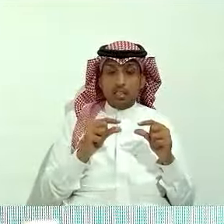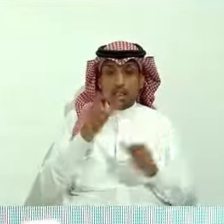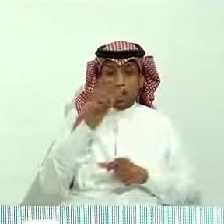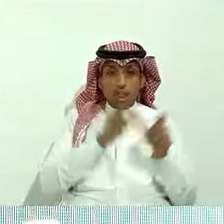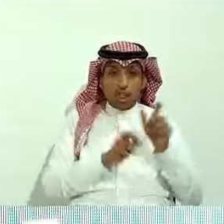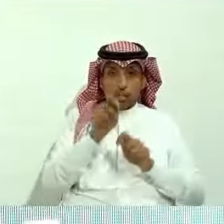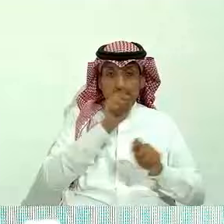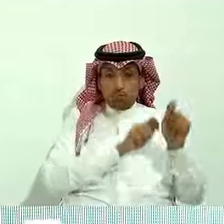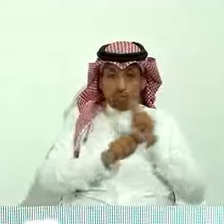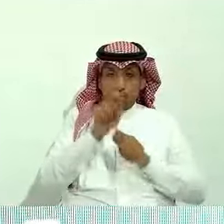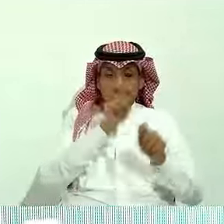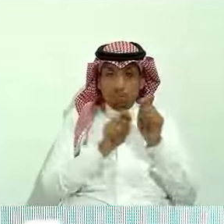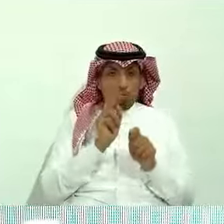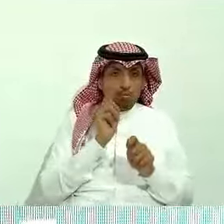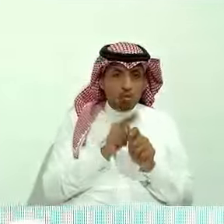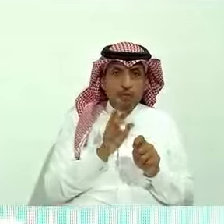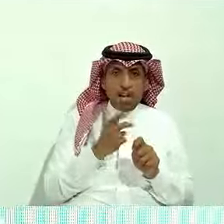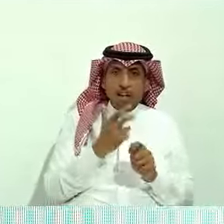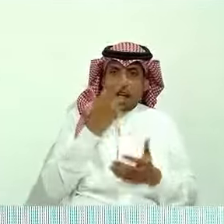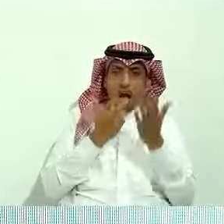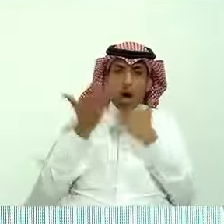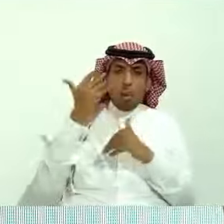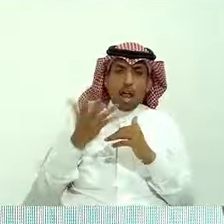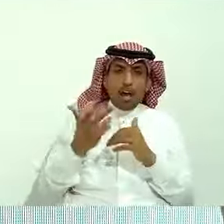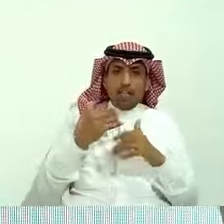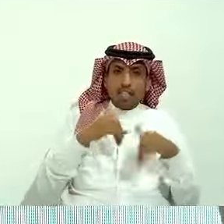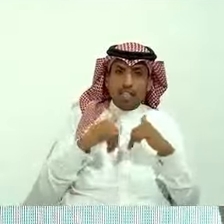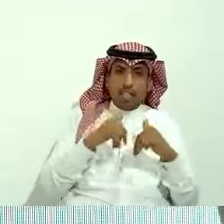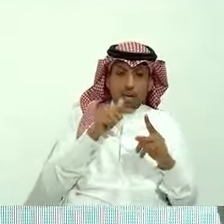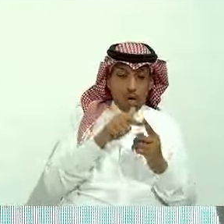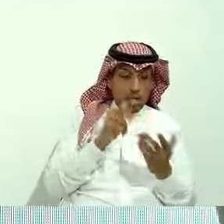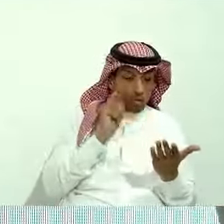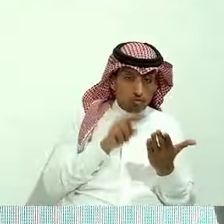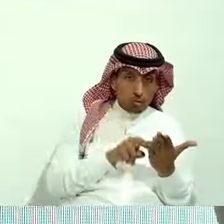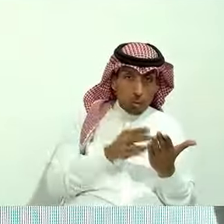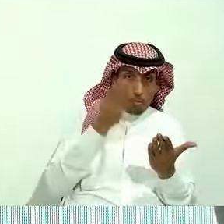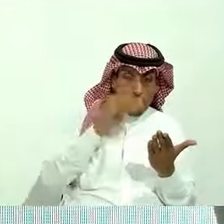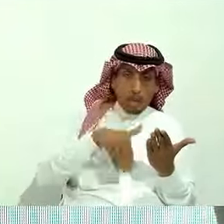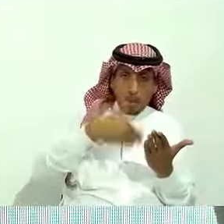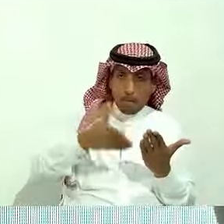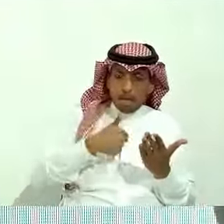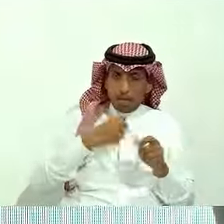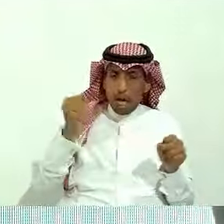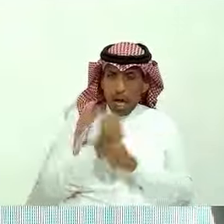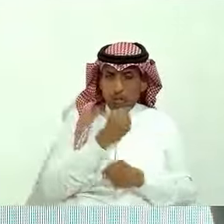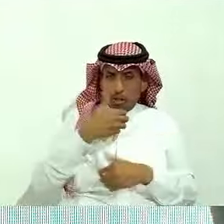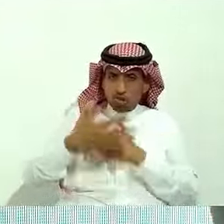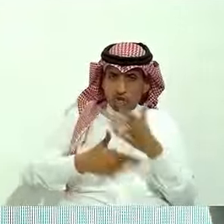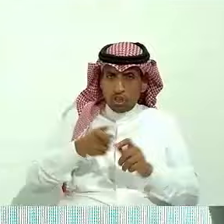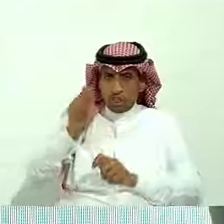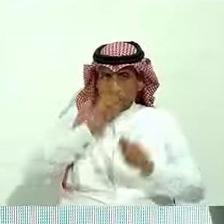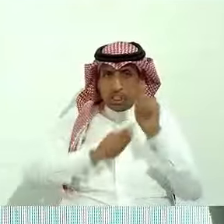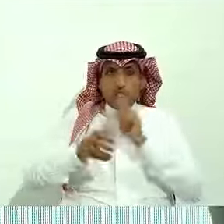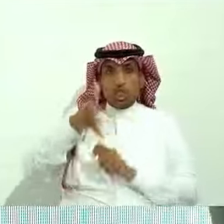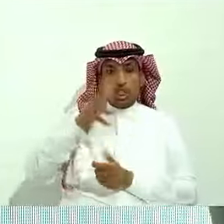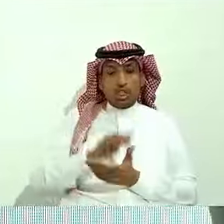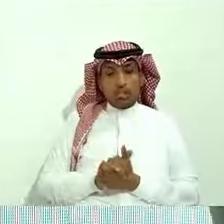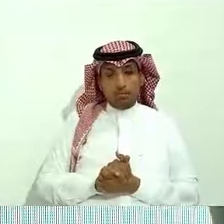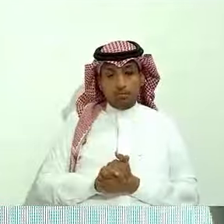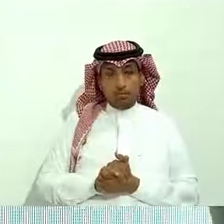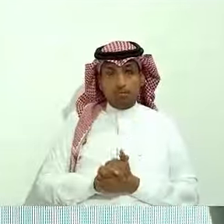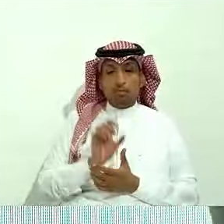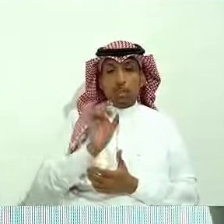للمصممين يشوفون كيف كانت أزياءنا، ومن خلالها يستوحون ويستنبطون أزياء حديثة. وإن